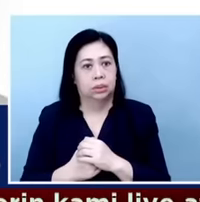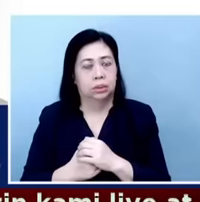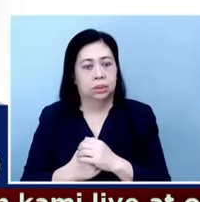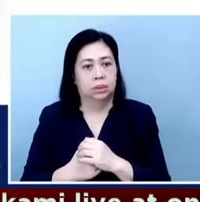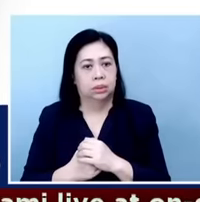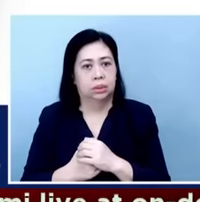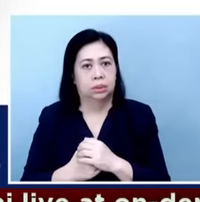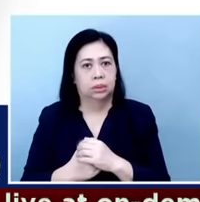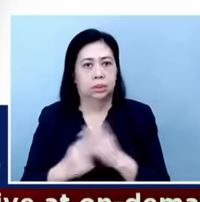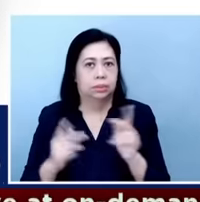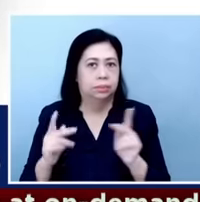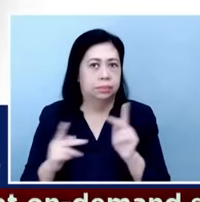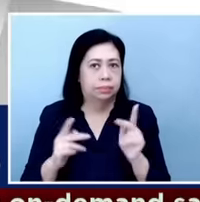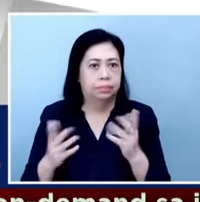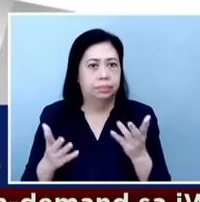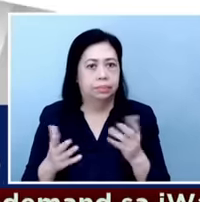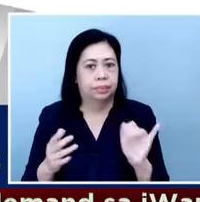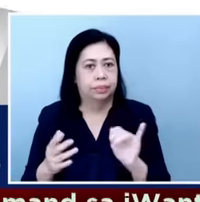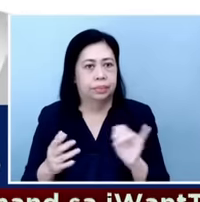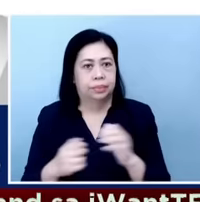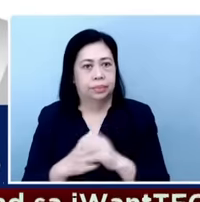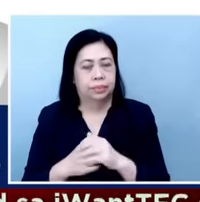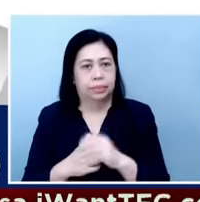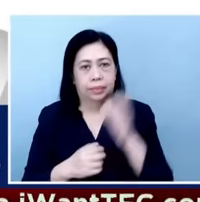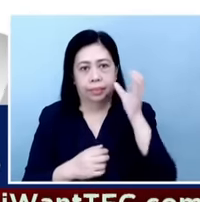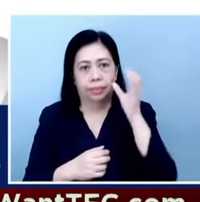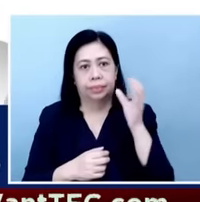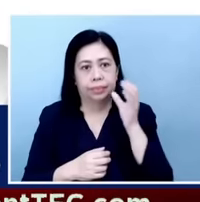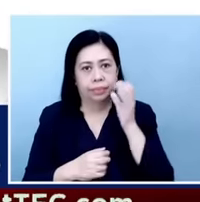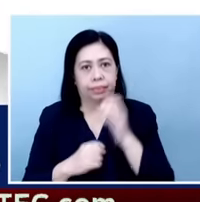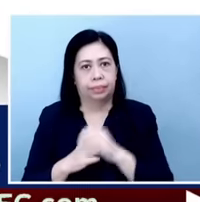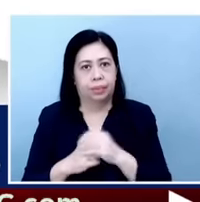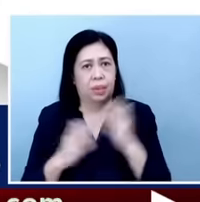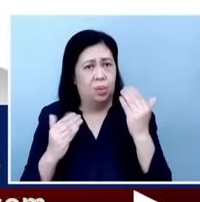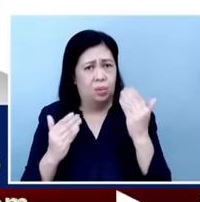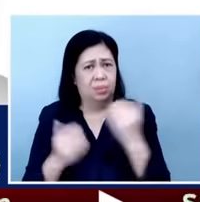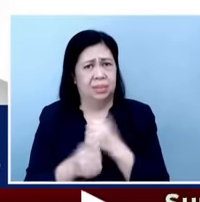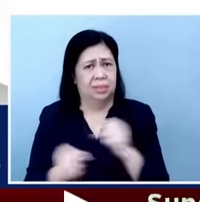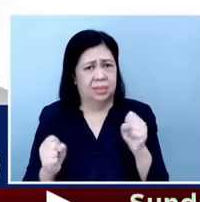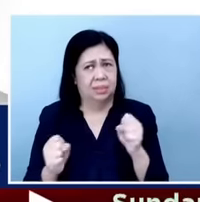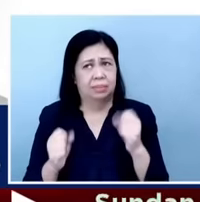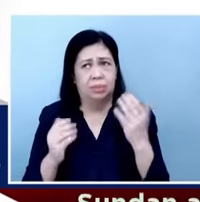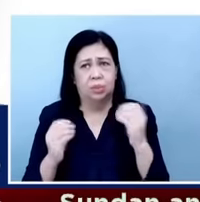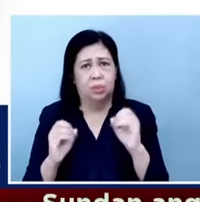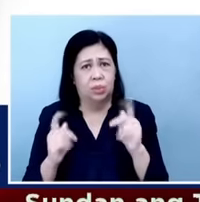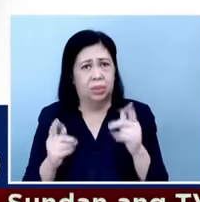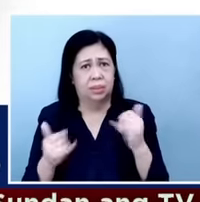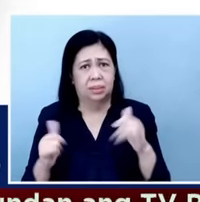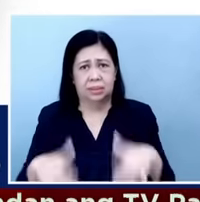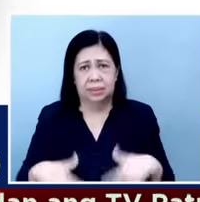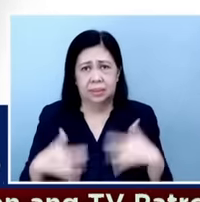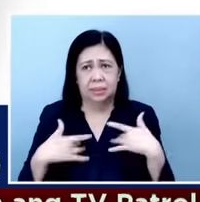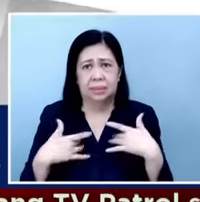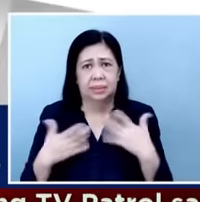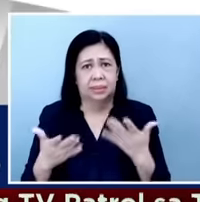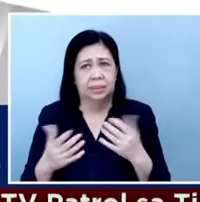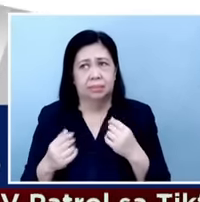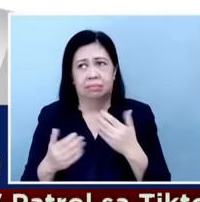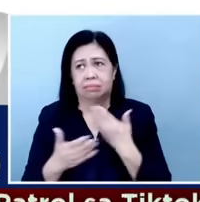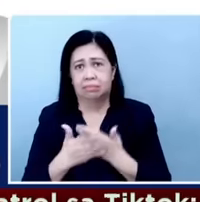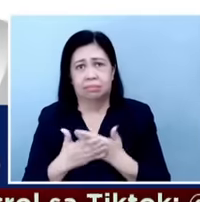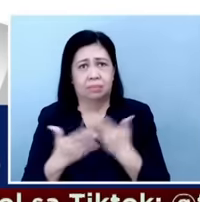kapwa-tao like si Miss Catherine Camilon. Sana safe, sana okay siya, sana she is well and